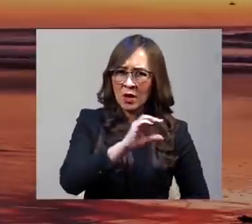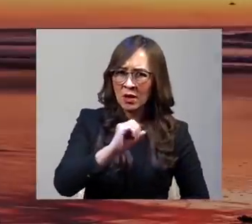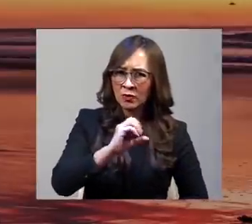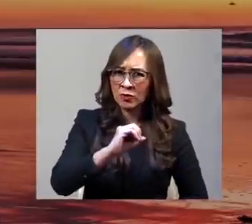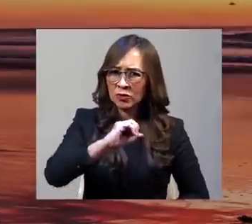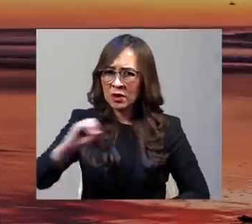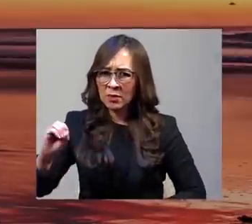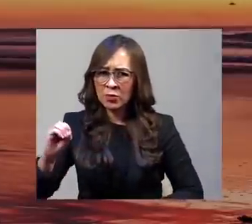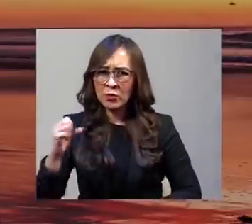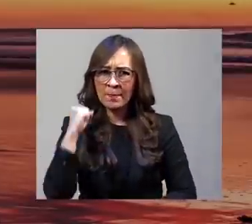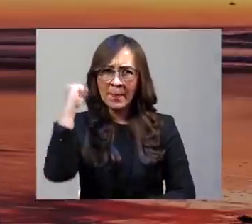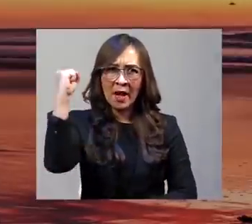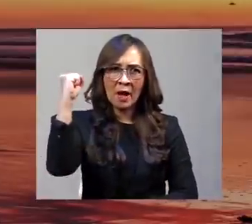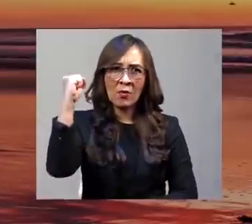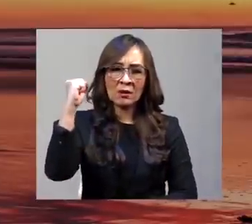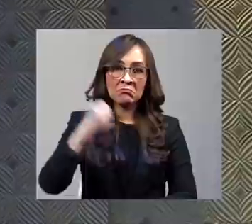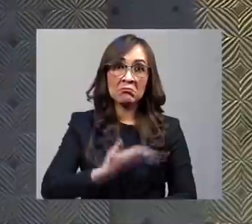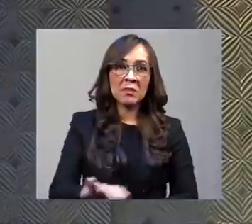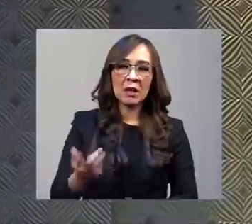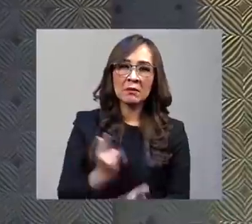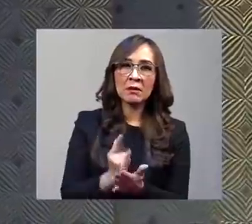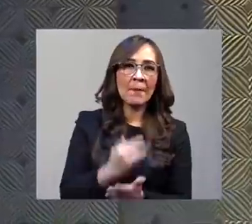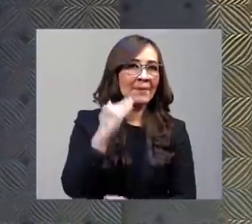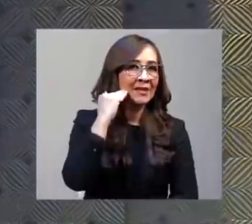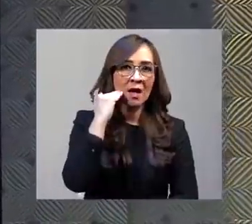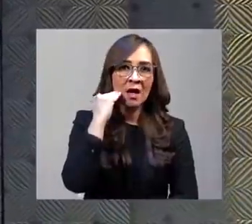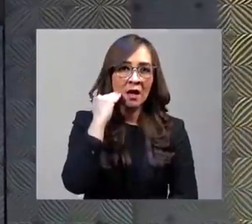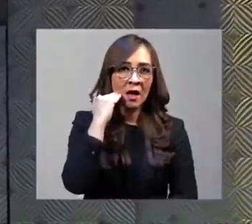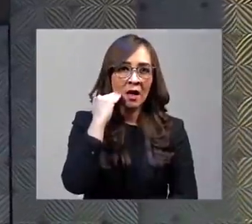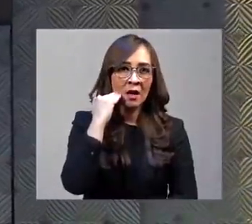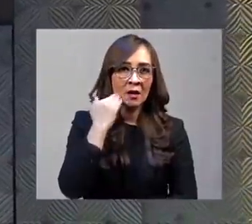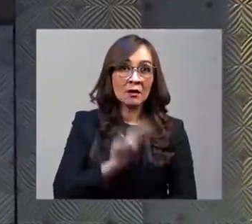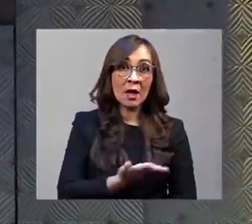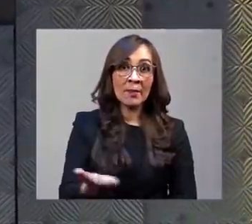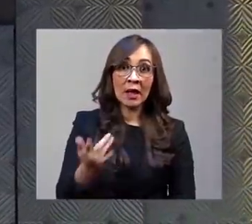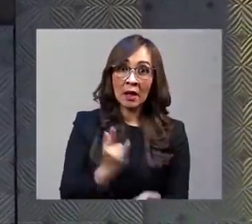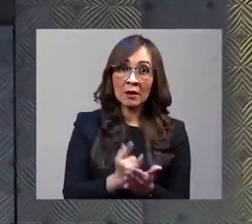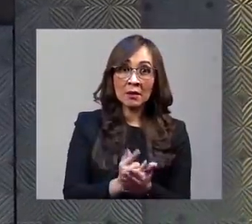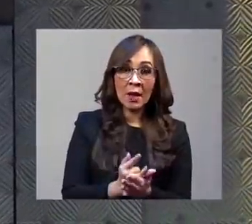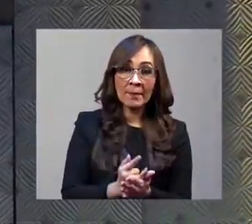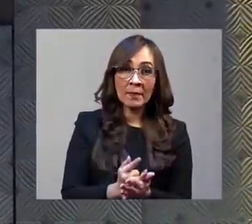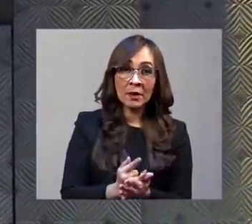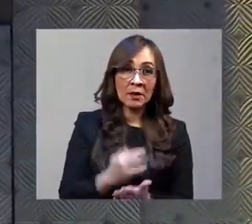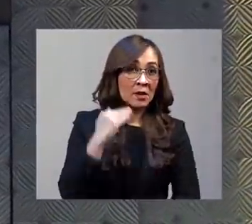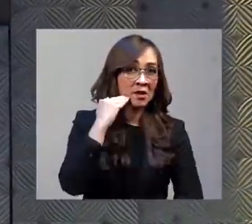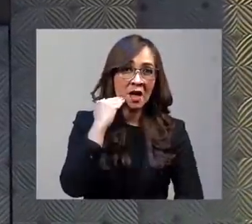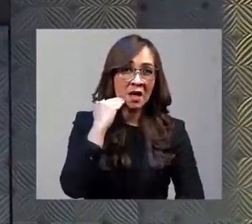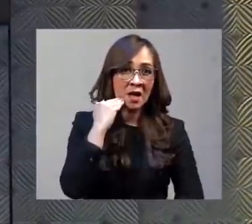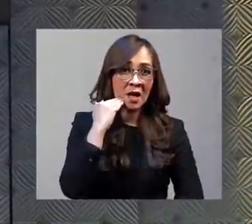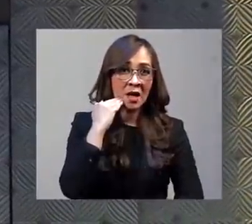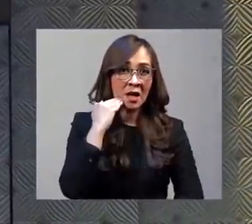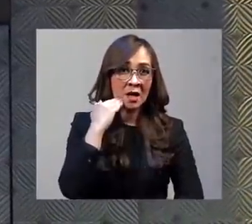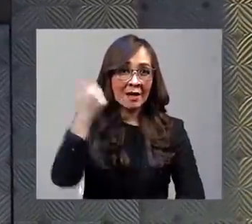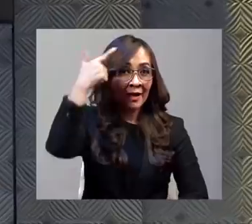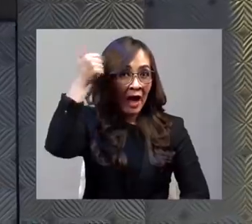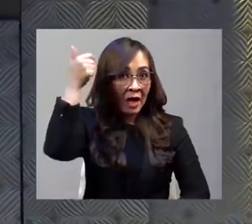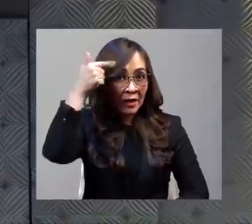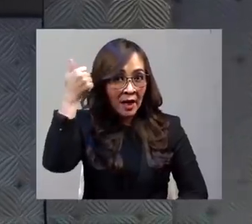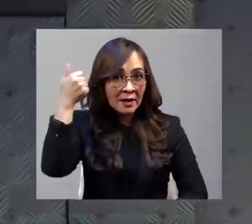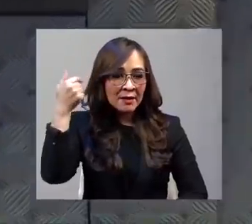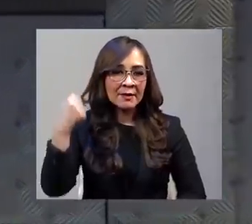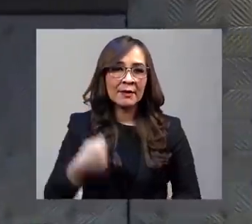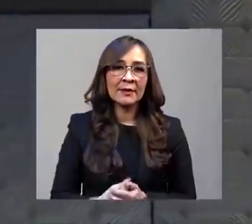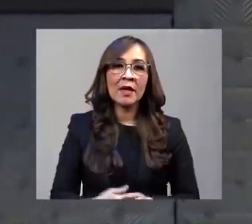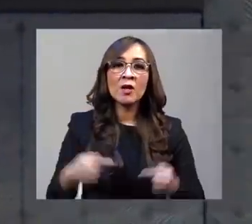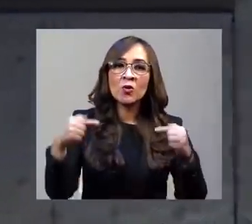satu sisi mereka jaga kesatuan, di sisi yang lain mereka jaga kemampuan, tapi di sisi yang lain mereka juga jaga hubungannya dengan Tuhan.